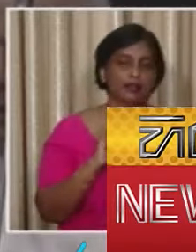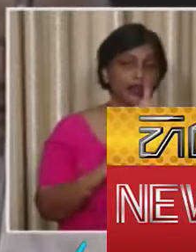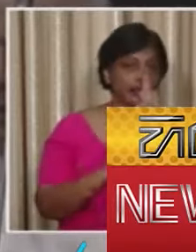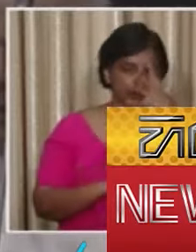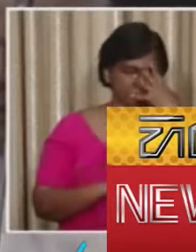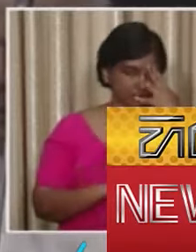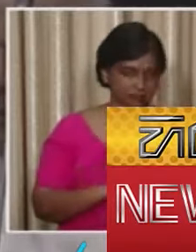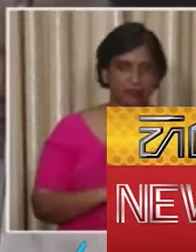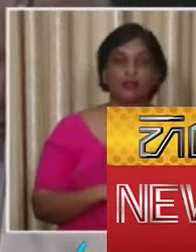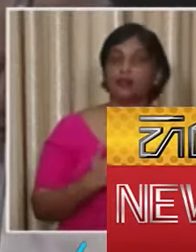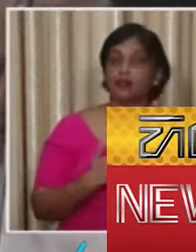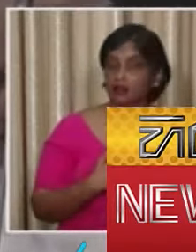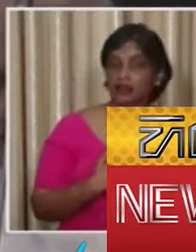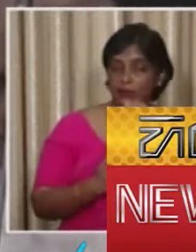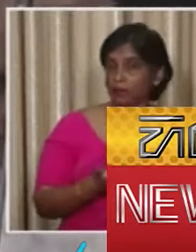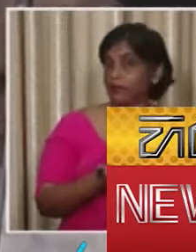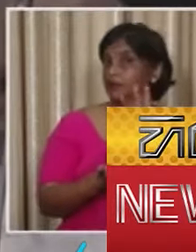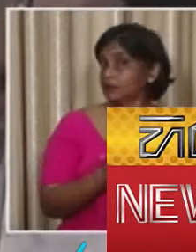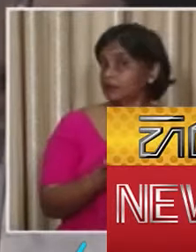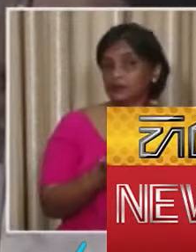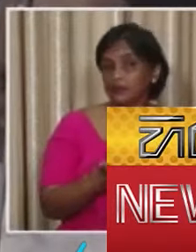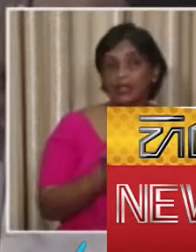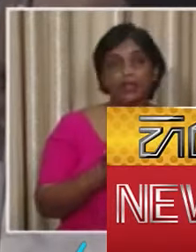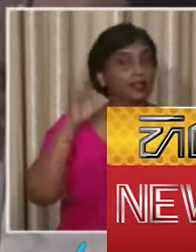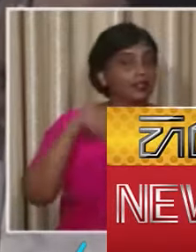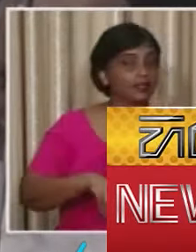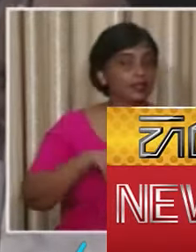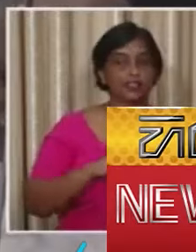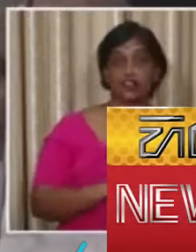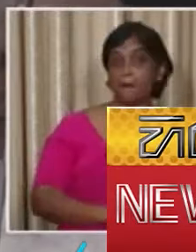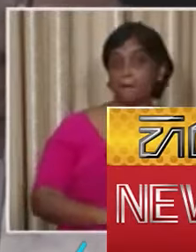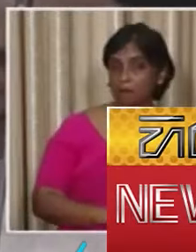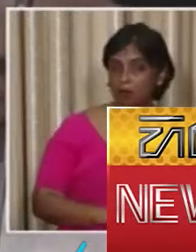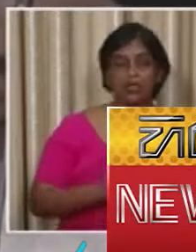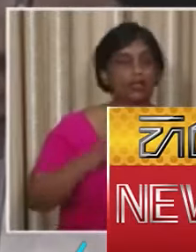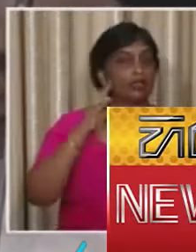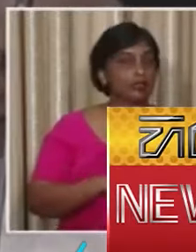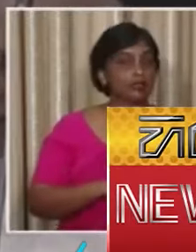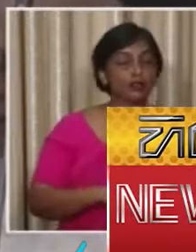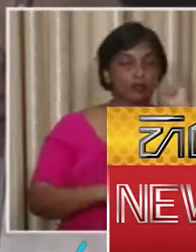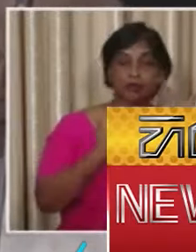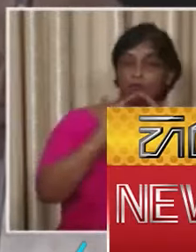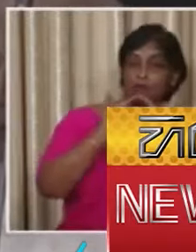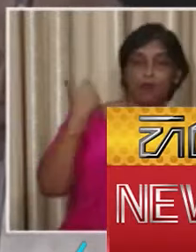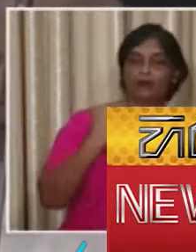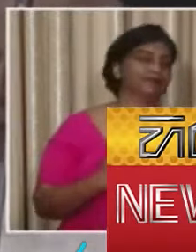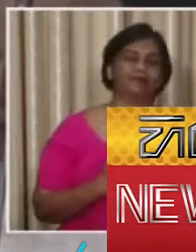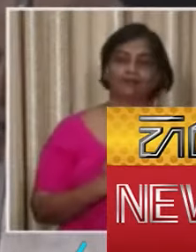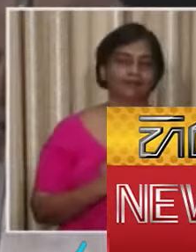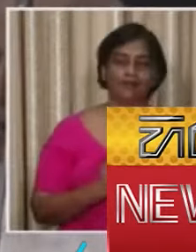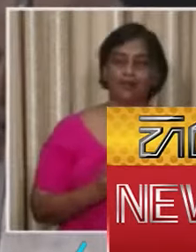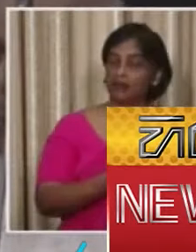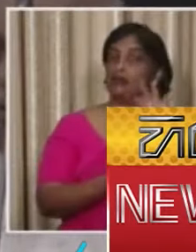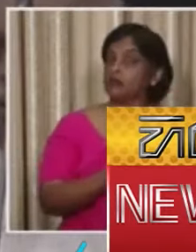මතක තියාගන්න, මම තීන්දු තීරණ ගන්නේ දේශපාලන බලය වෙනුවෙන් හෝ දේශපාලන ජනප්‍රිය වෙනුවෙන් නොවේ. මම